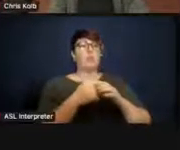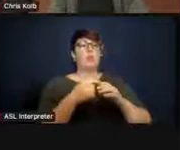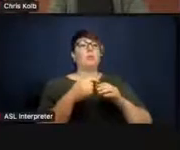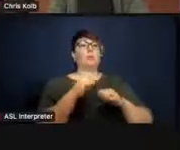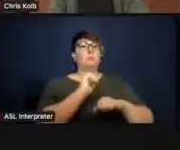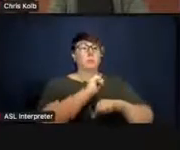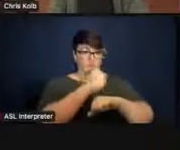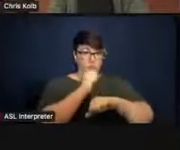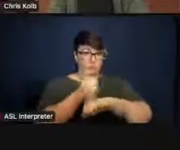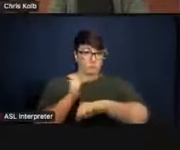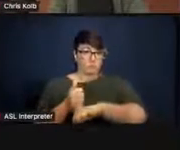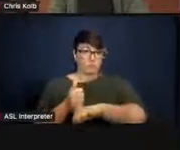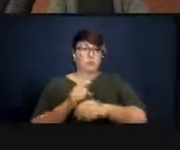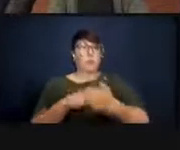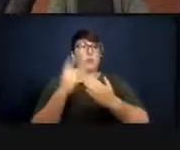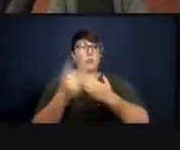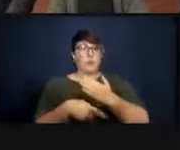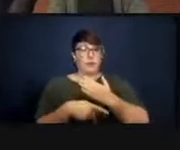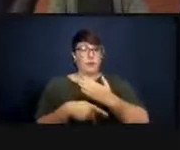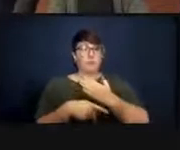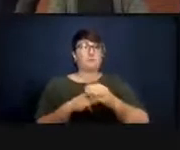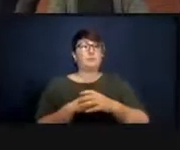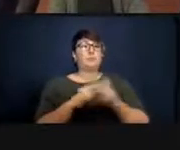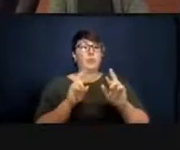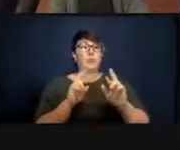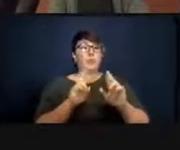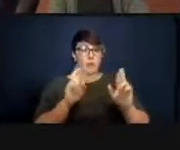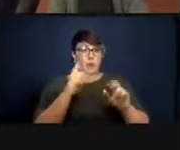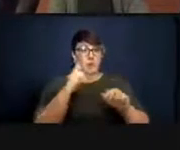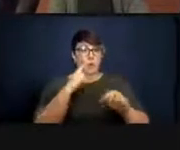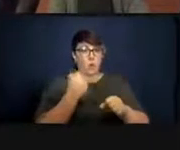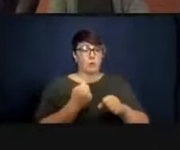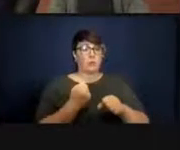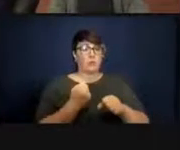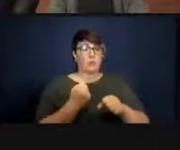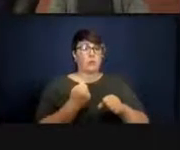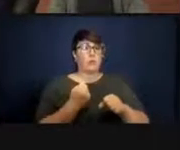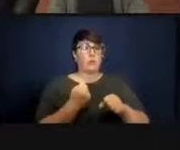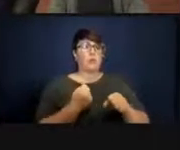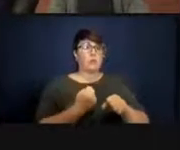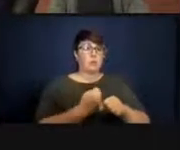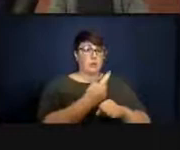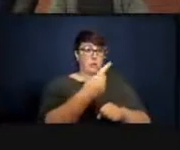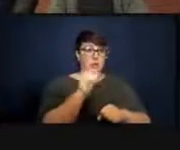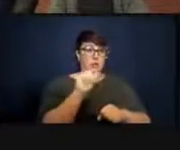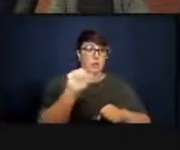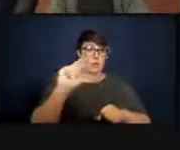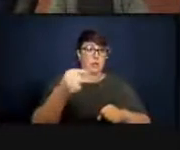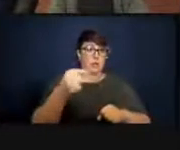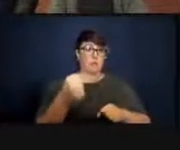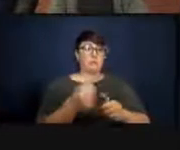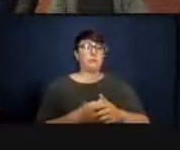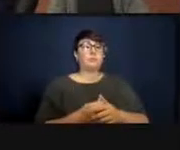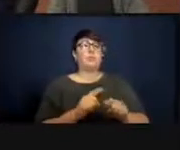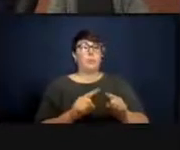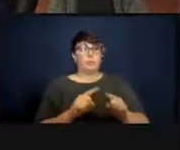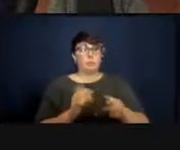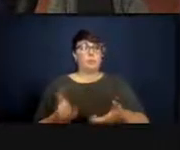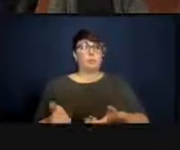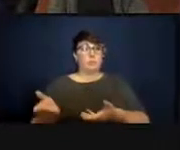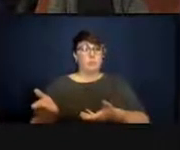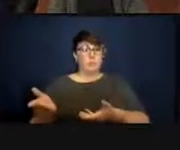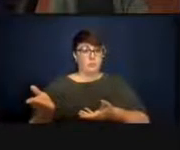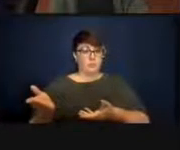sana wahakikishe kuwa wanaendelea na mipango hii ili kila mtu awe